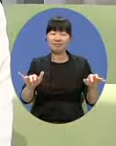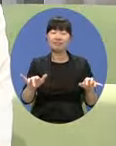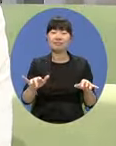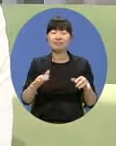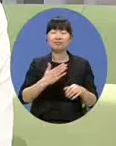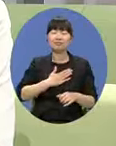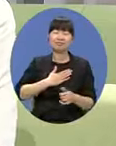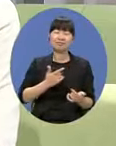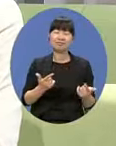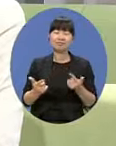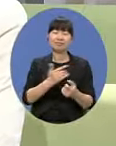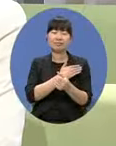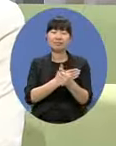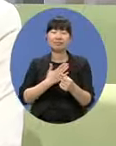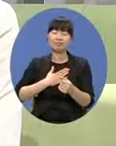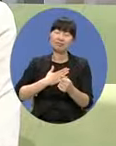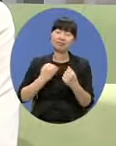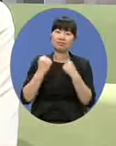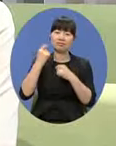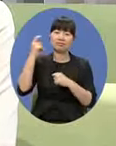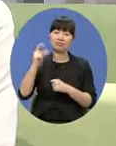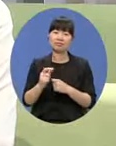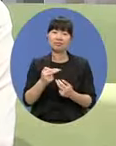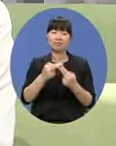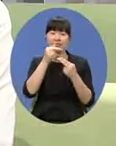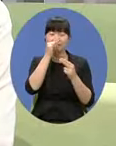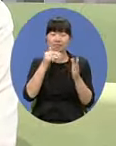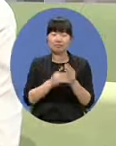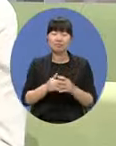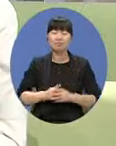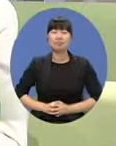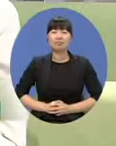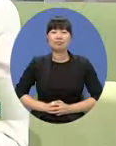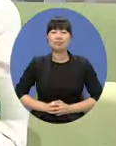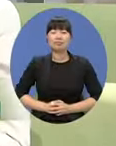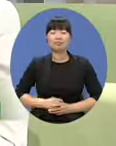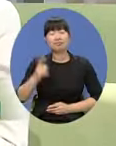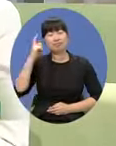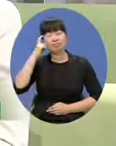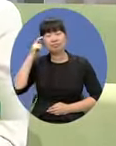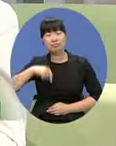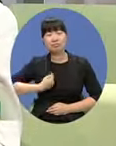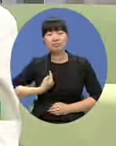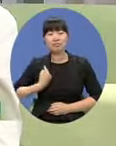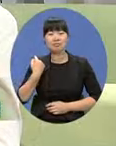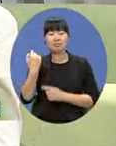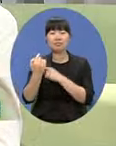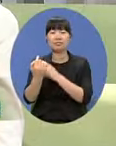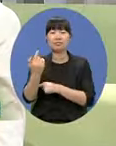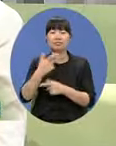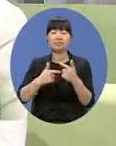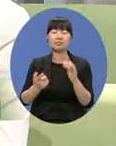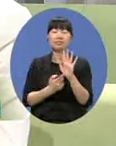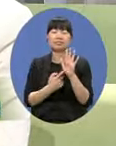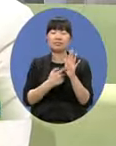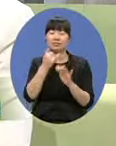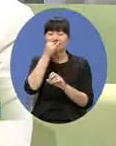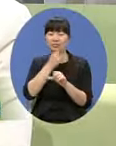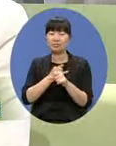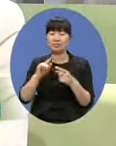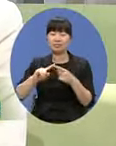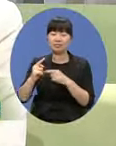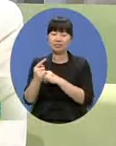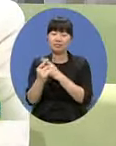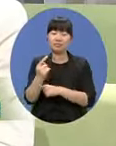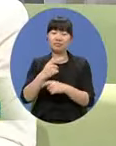능력을 키우잖아요. 그럼 정서적으로 힘이 강해지지 않습니까? 그렇게 되면은 이성적인 자신의 능력을 더 발휘할 수 있게 되는 거죠. 이런 능력이